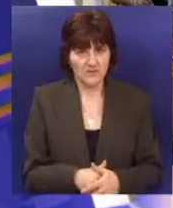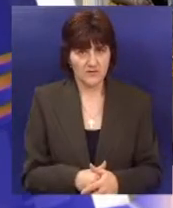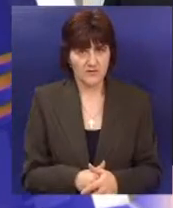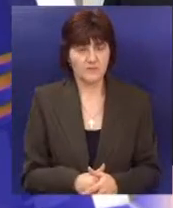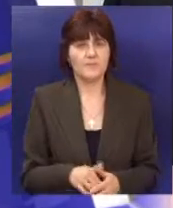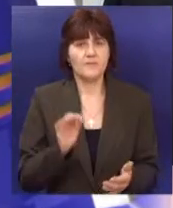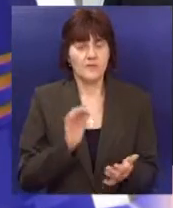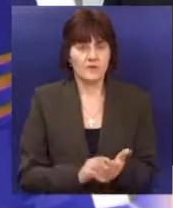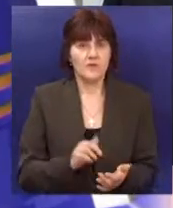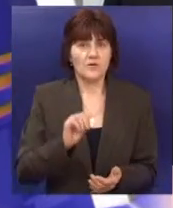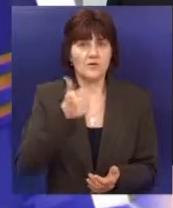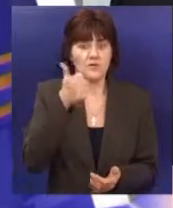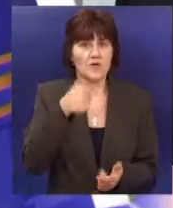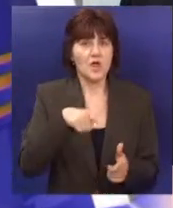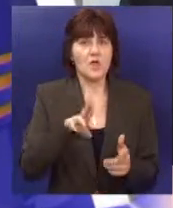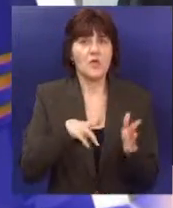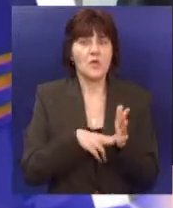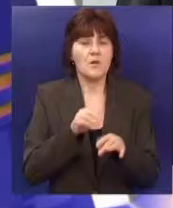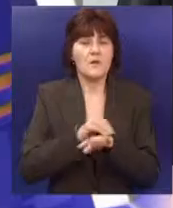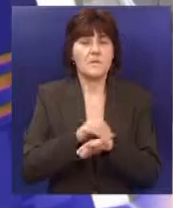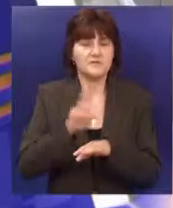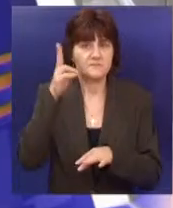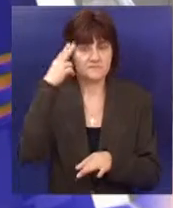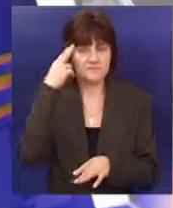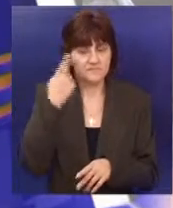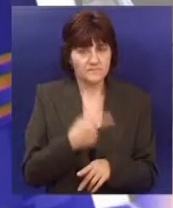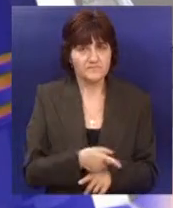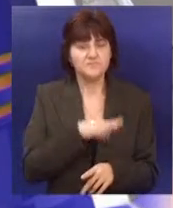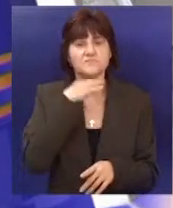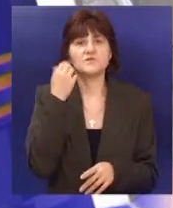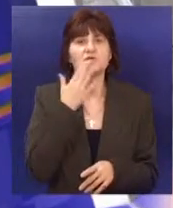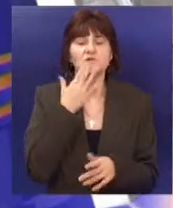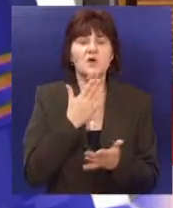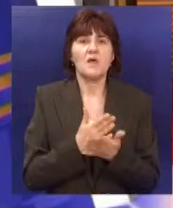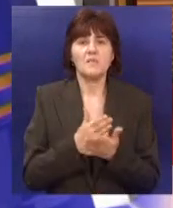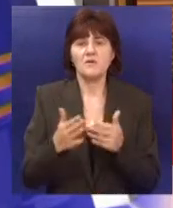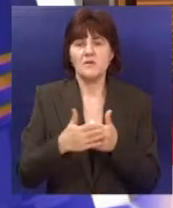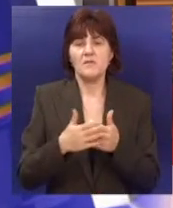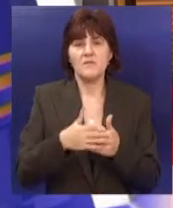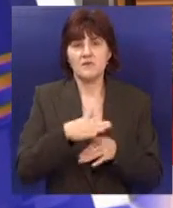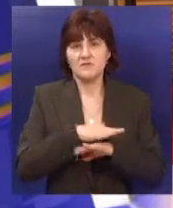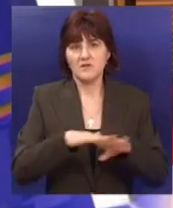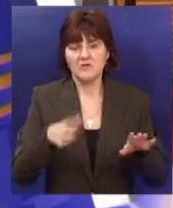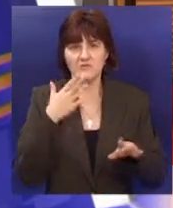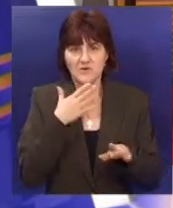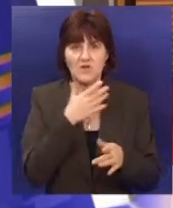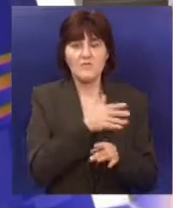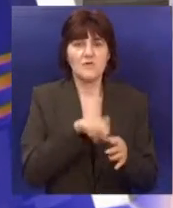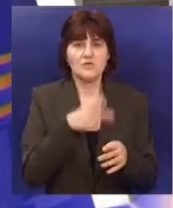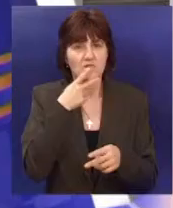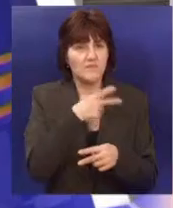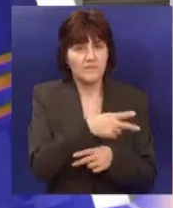i inostranstva. Još jedna od prednosti junskog termina za ovaj sajam jeste što će i mnoge srednje škole i fakulteti moći da